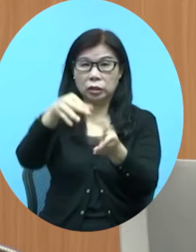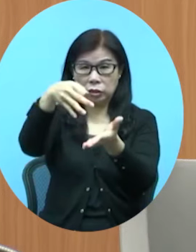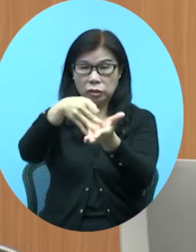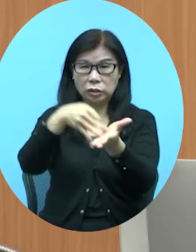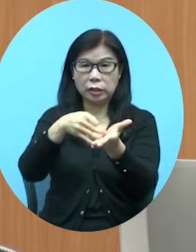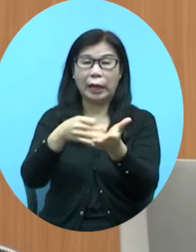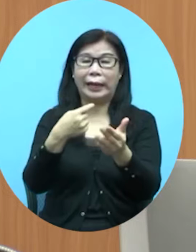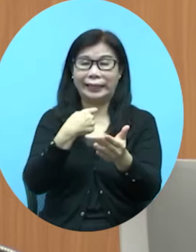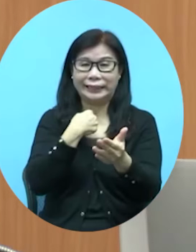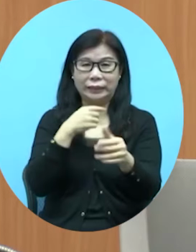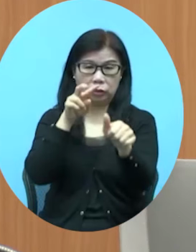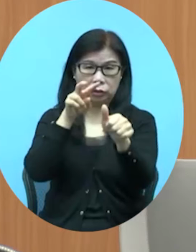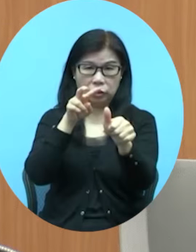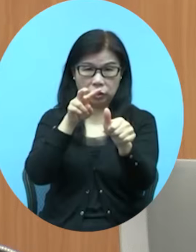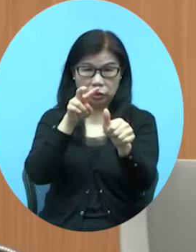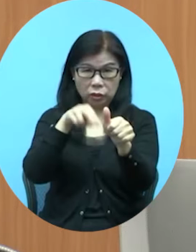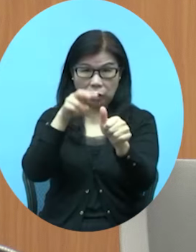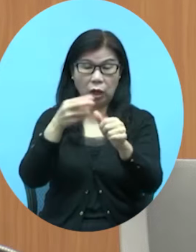檢測